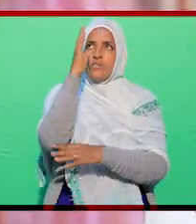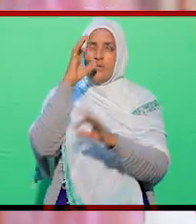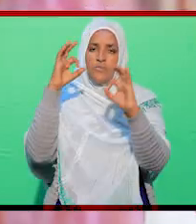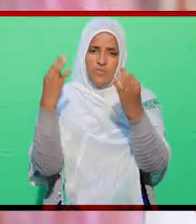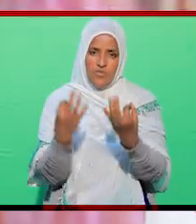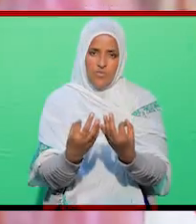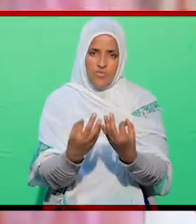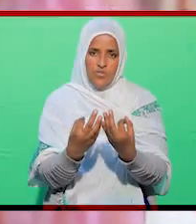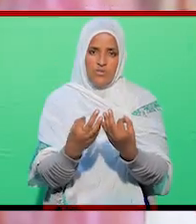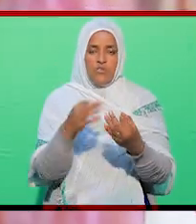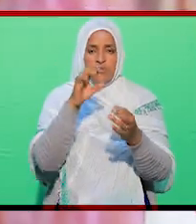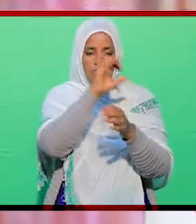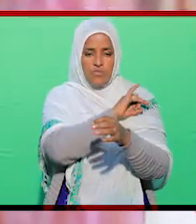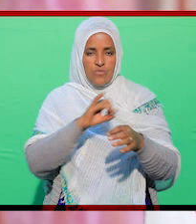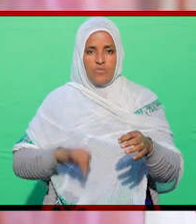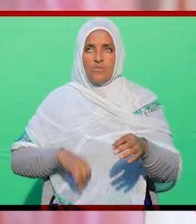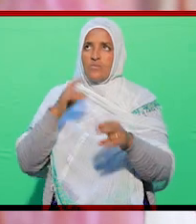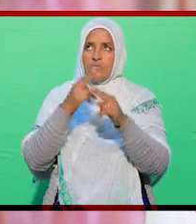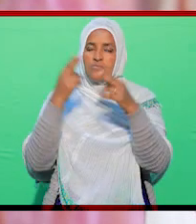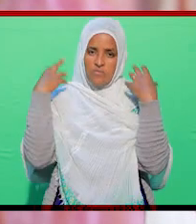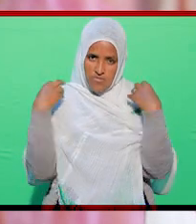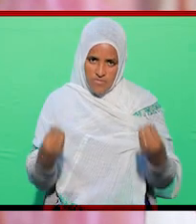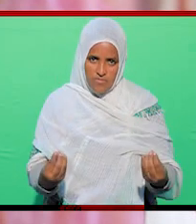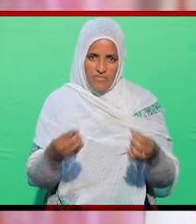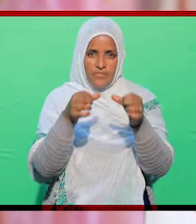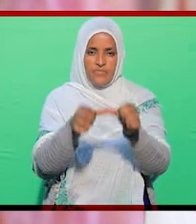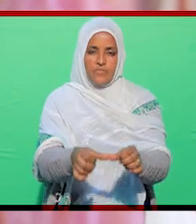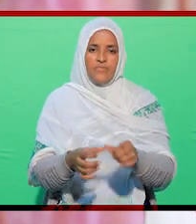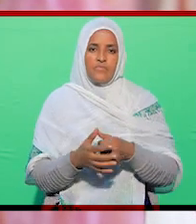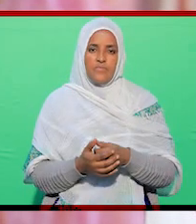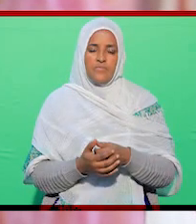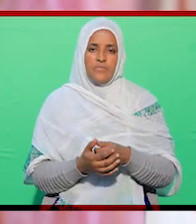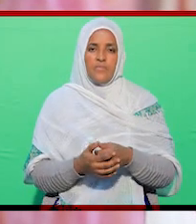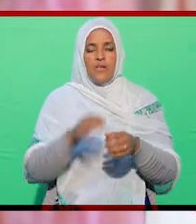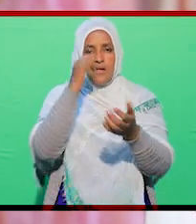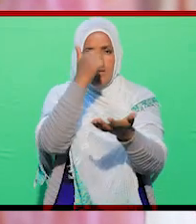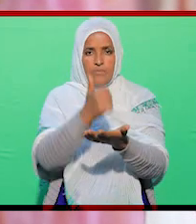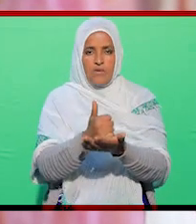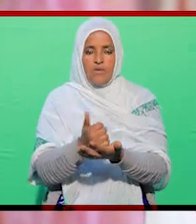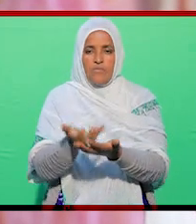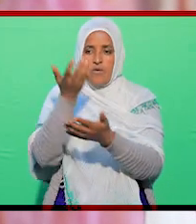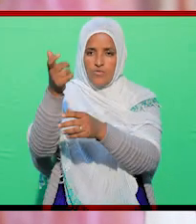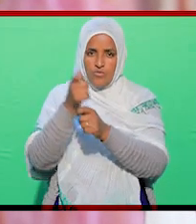የተከበራችሁ የተወደዳችሁ የእግዚአብሔር ቤተሰቦች ሁሉ እግዚአብሔር ስም እንደምሰነበታችሁ